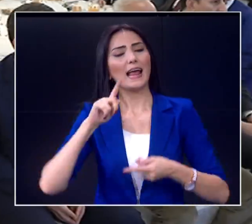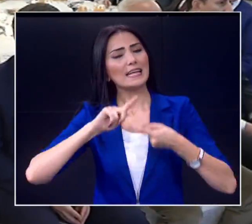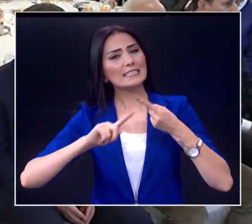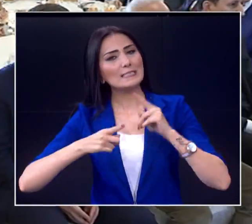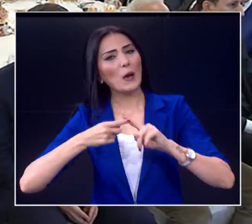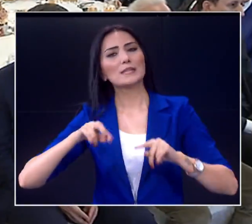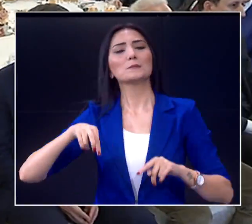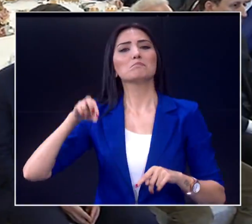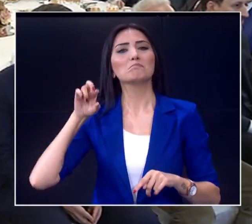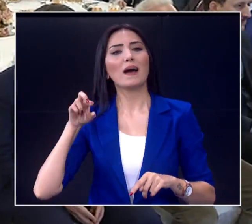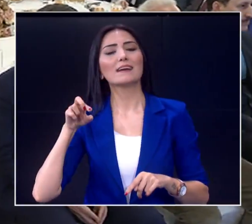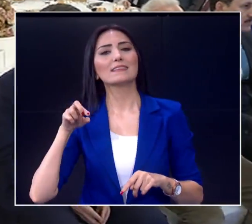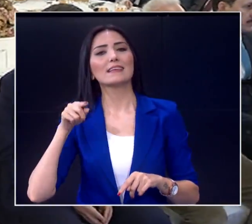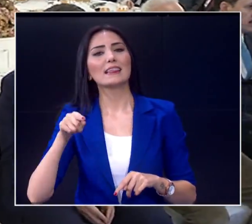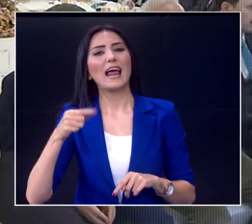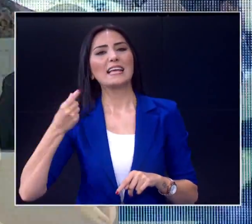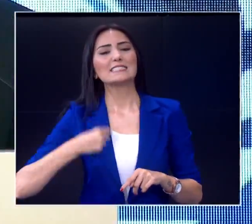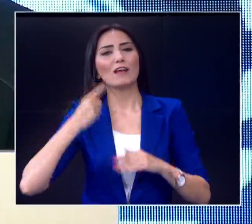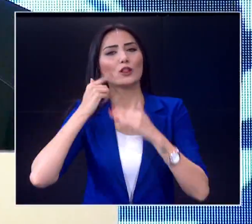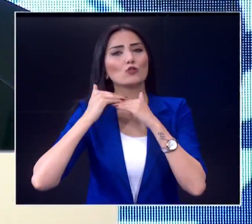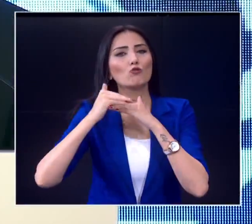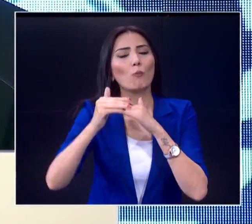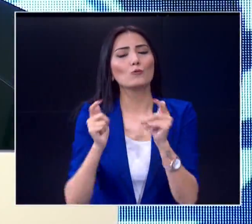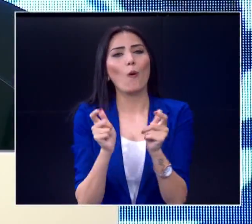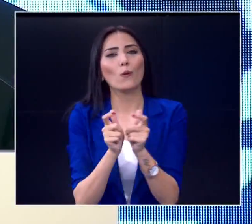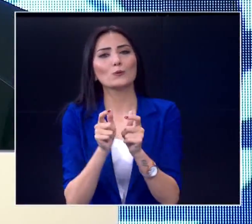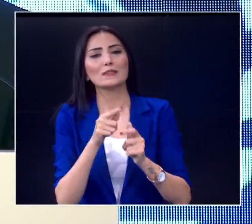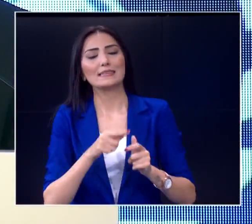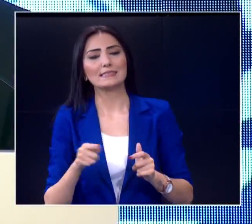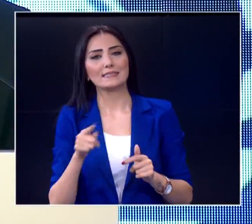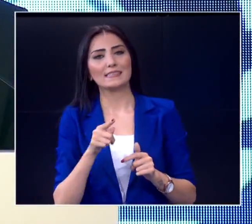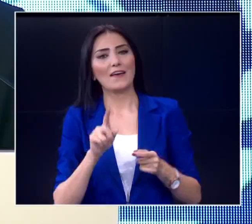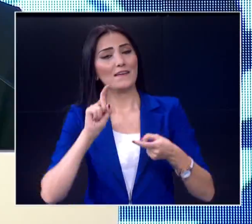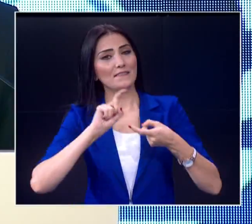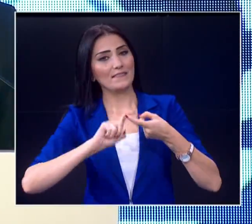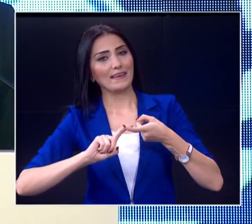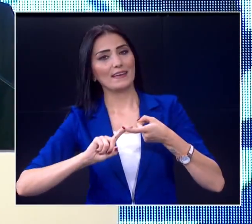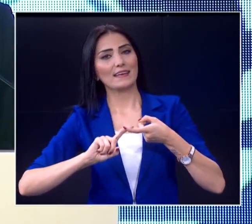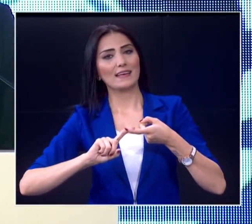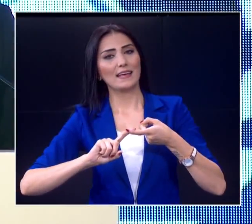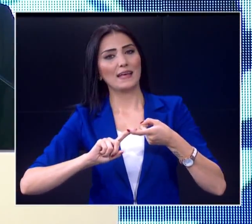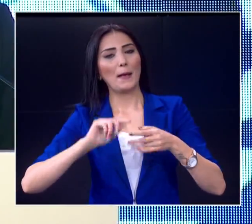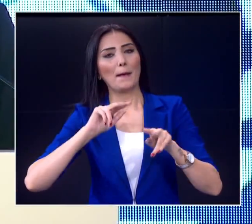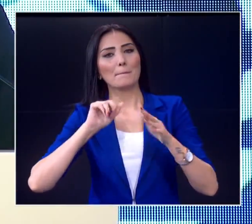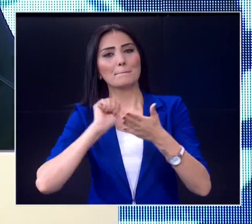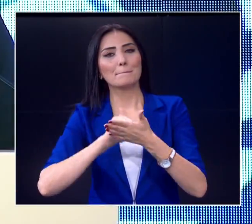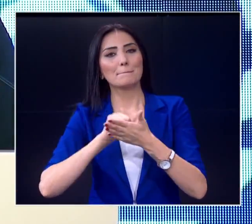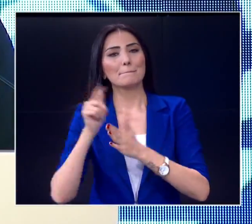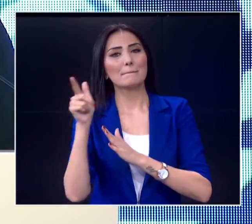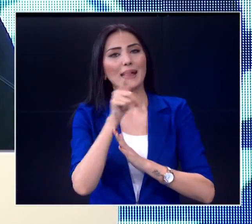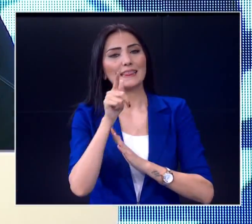siyasi partiler, sivil toplum örgütleri ve medyanın,